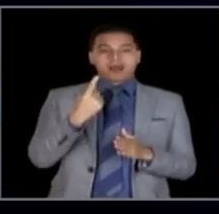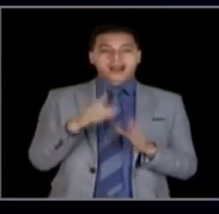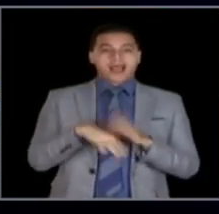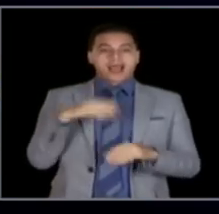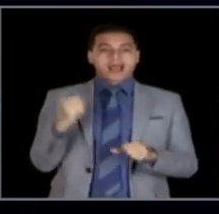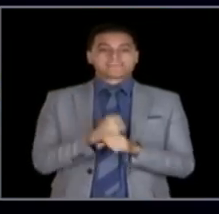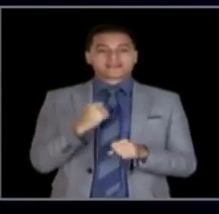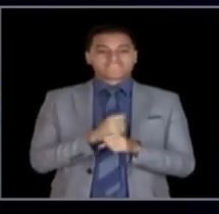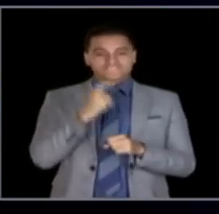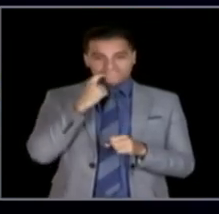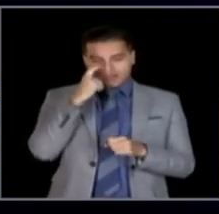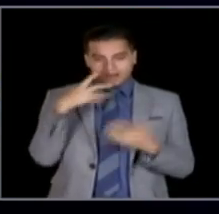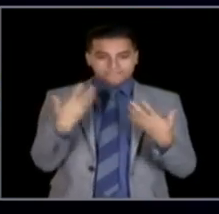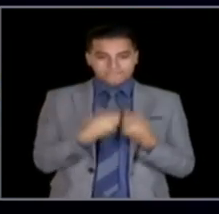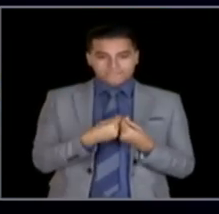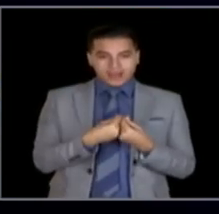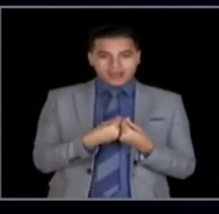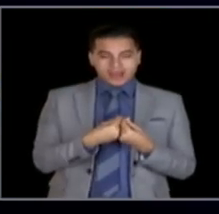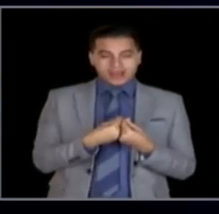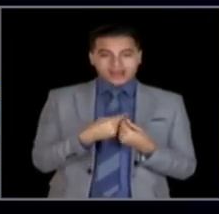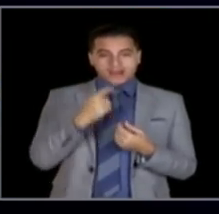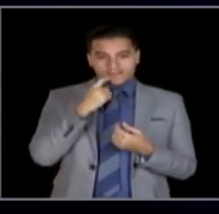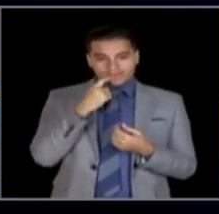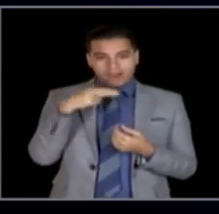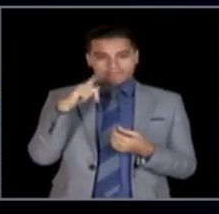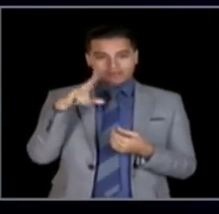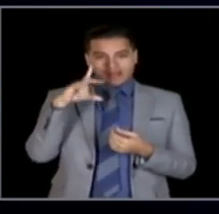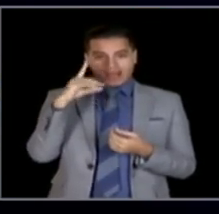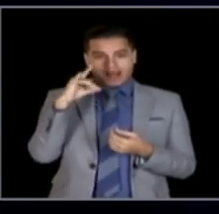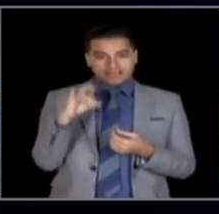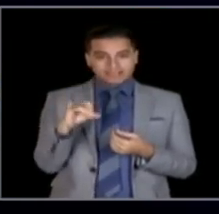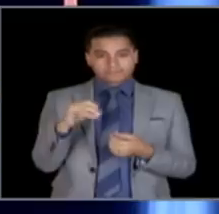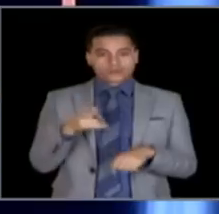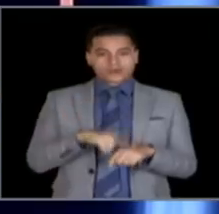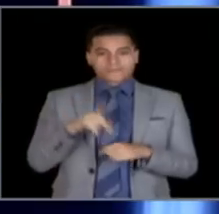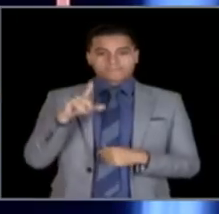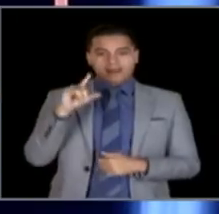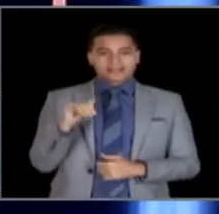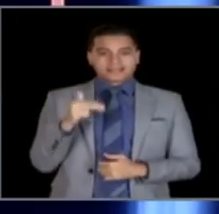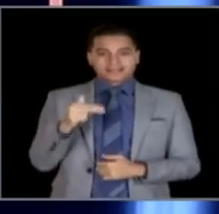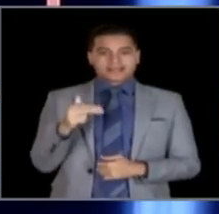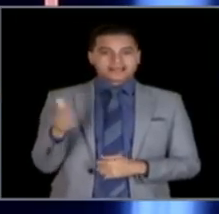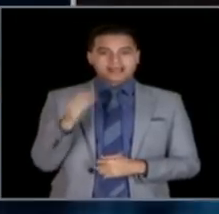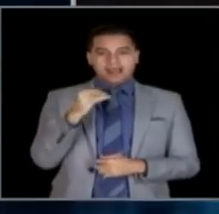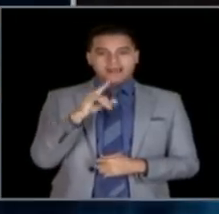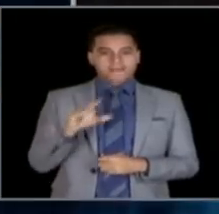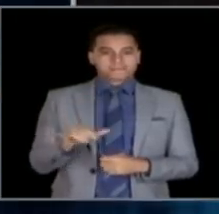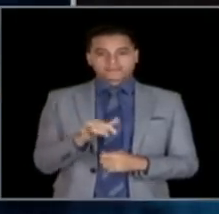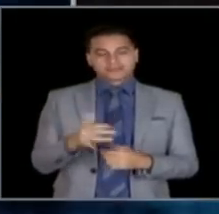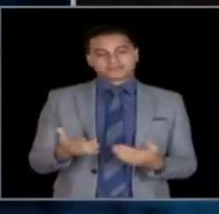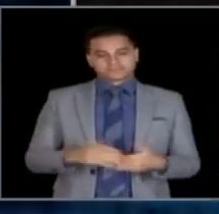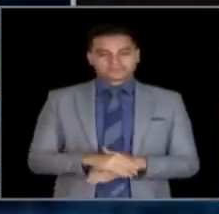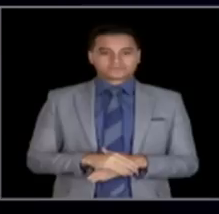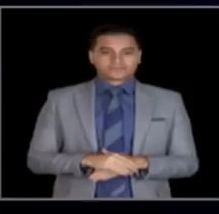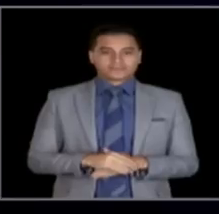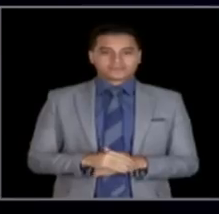عمل فني بين عبد الحليم حافظ وبليغ حمدي. قلتها الأول يا ربي، قلتها